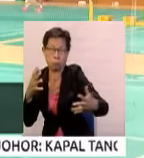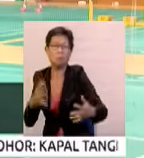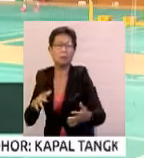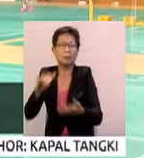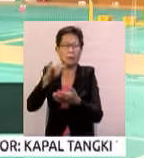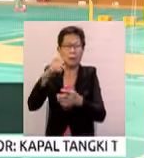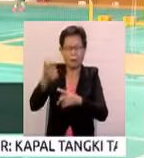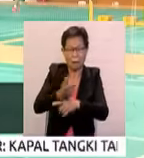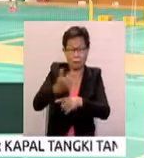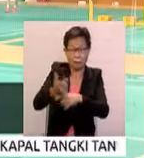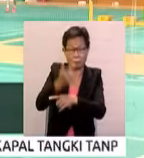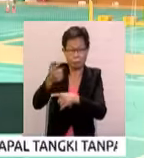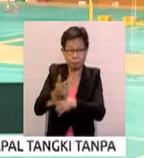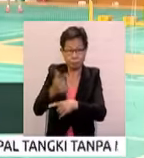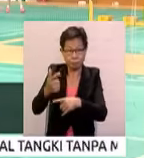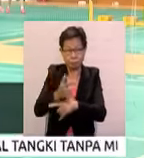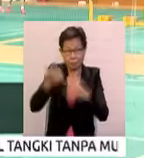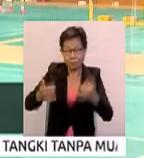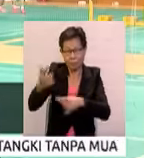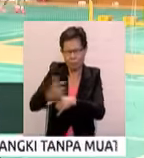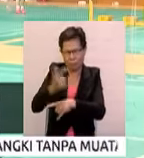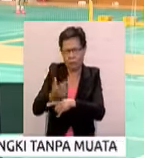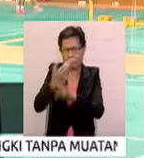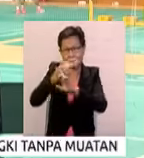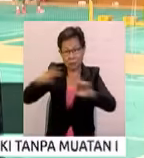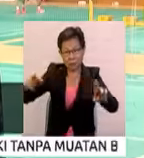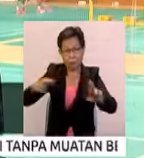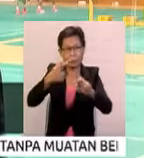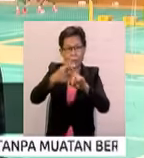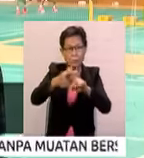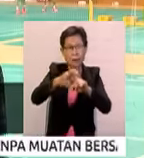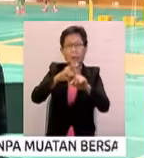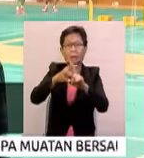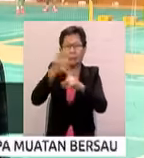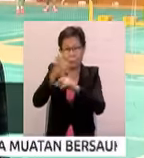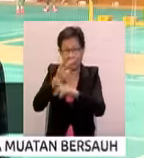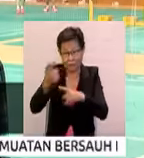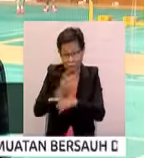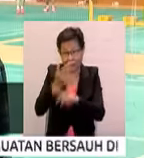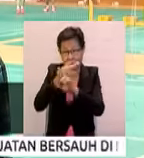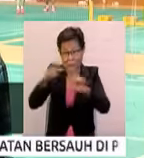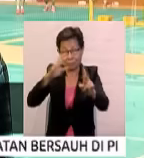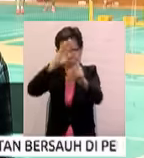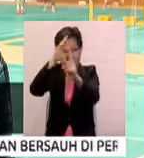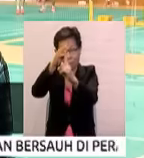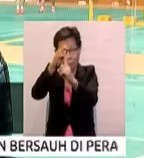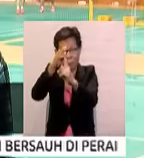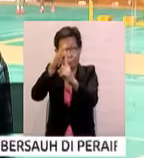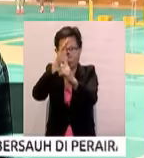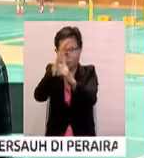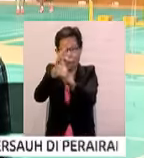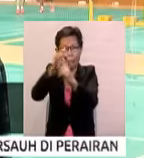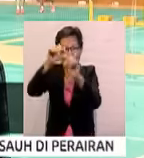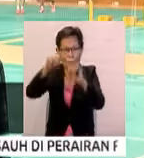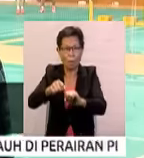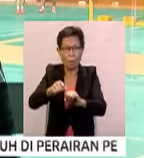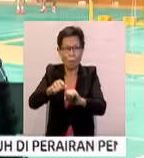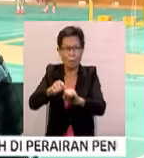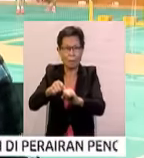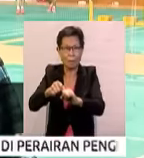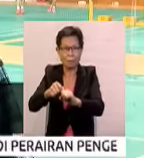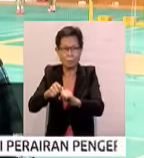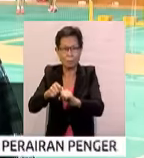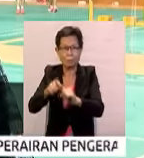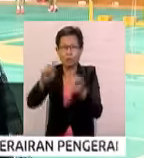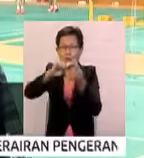Jadi latihan yang buat masa sekarang disiapkan ialah daripada expect yang boleh menggugat